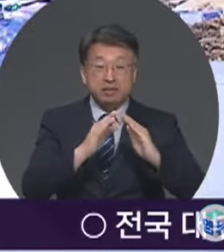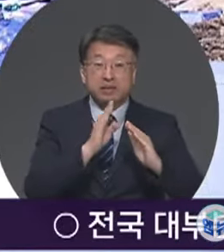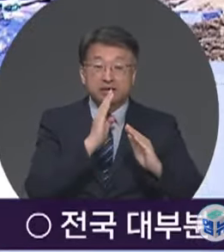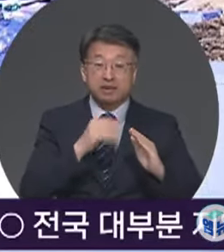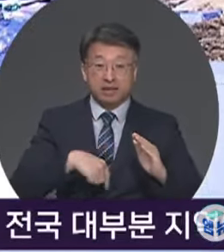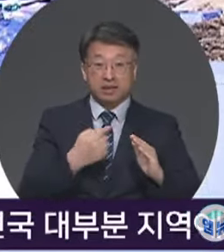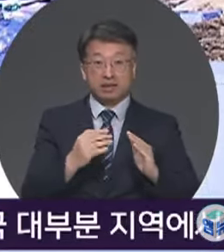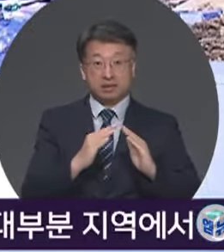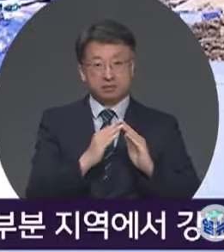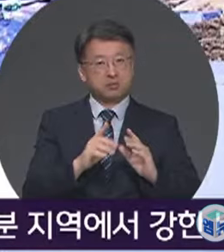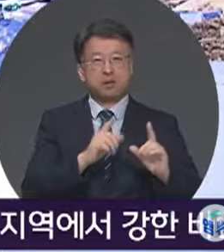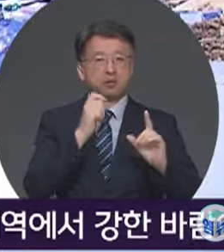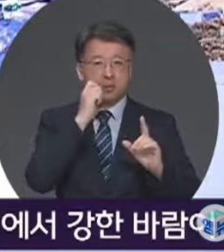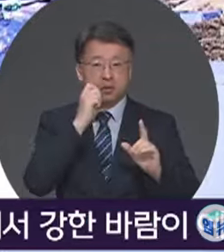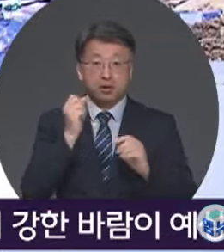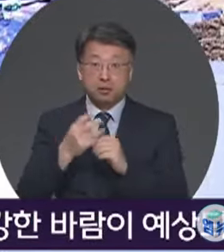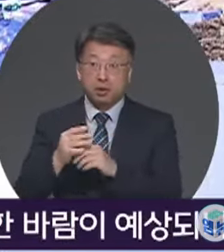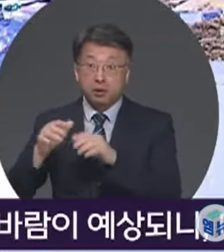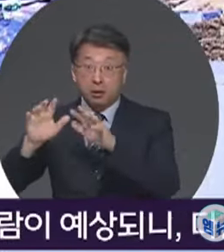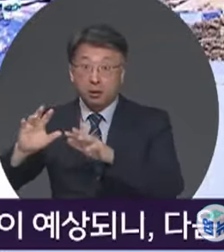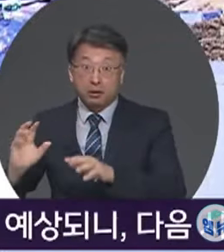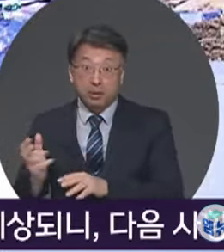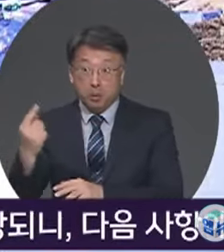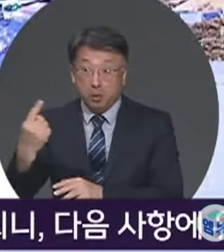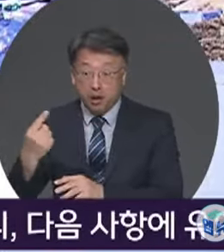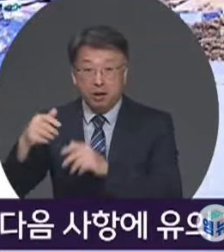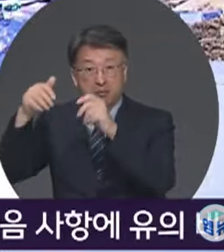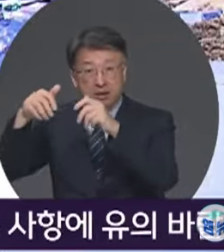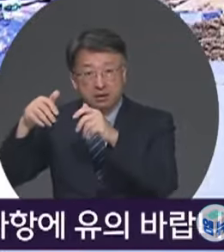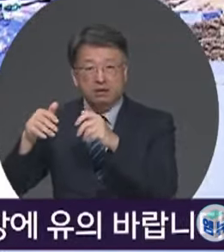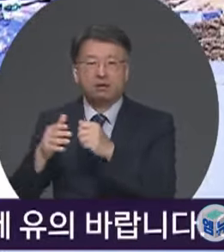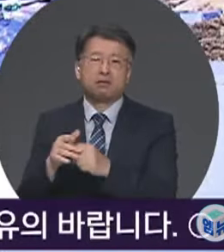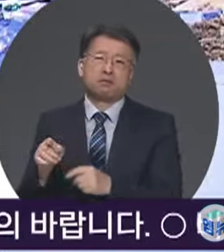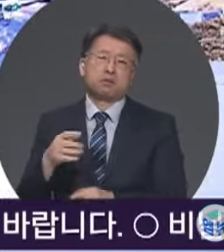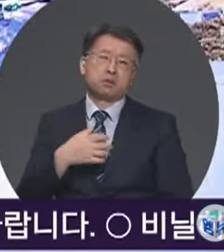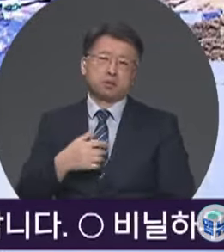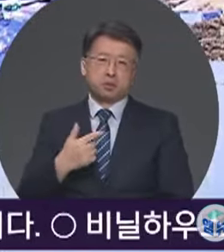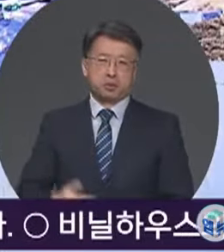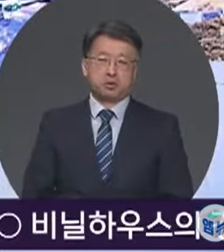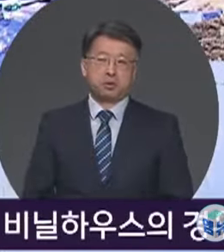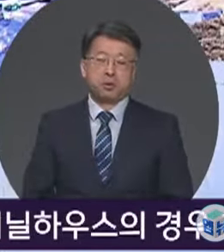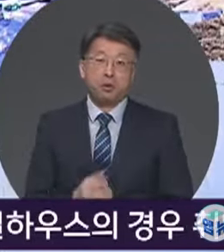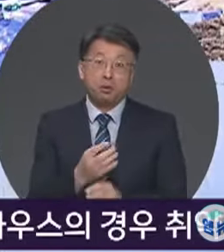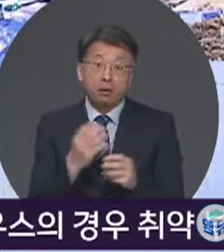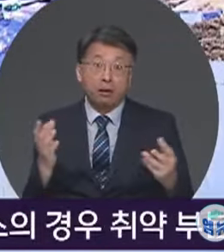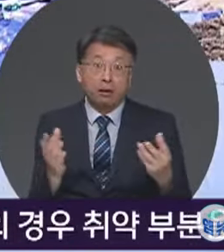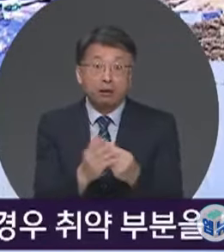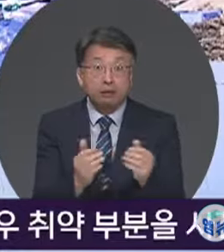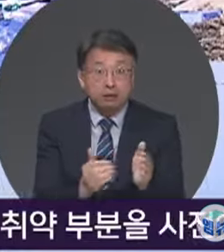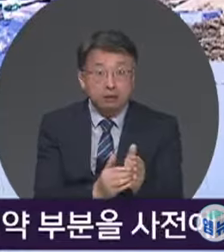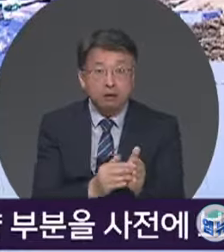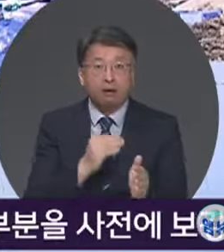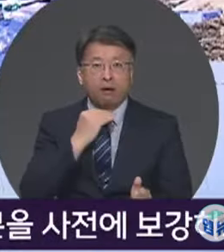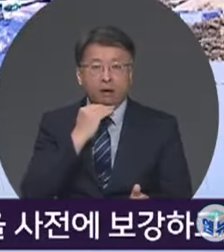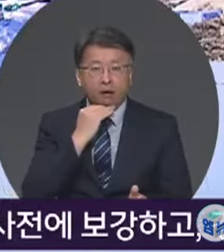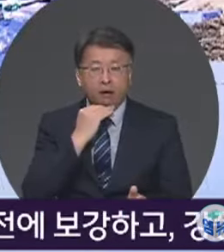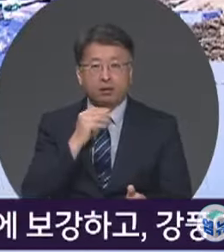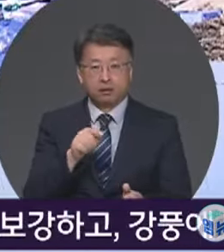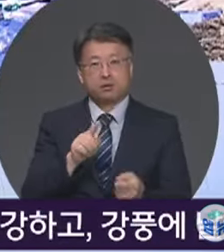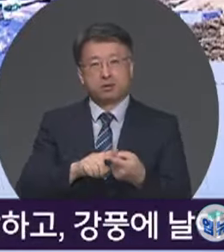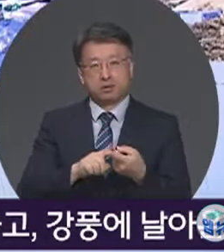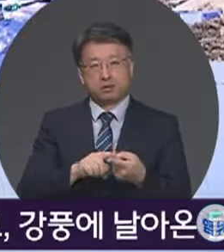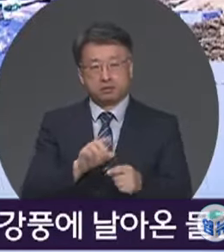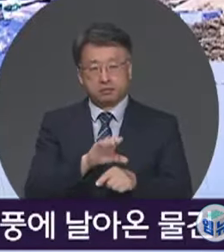태풍의 간접 영향으로 또 비가 내린다는 소식에 걱정이 큽니다. 기약 없는 수해 복구 현장을 이선영 기자가